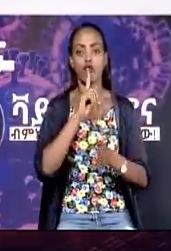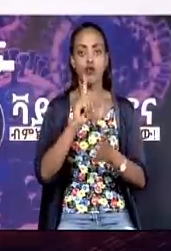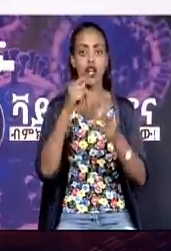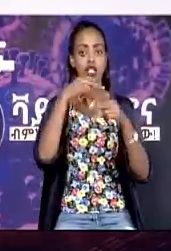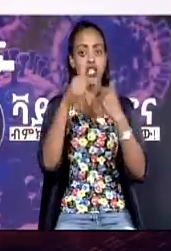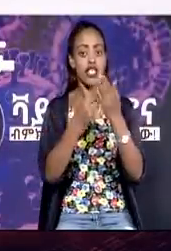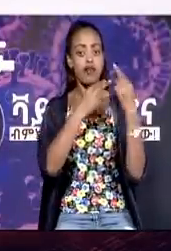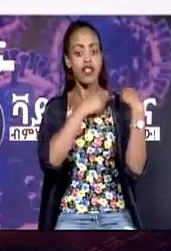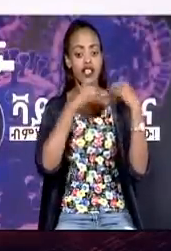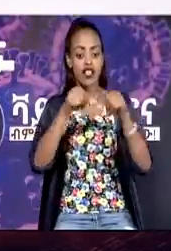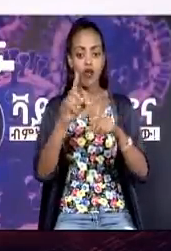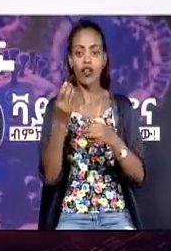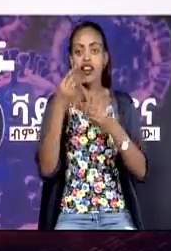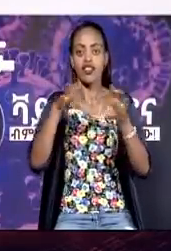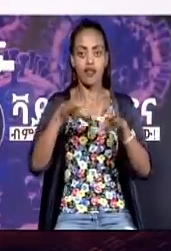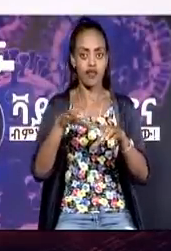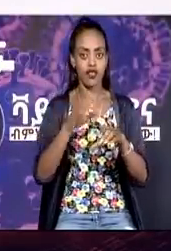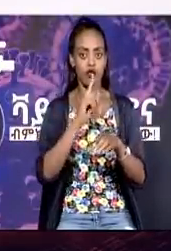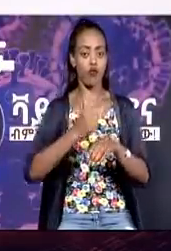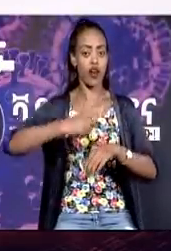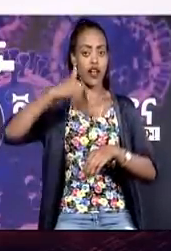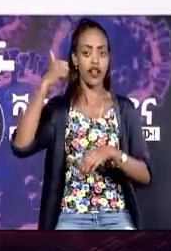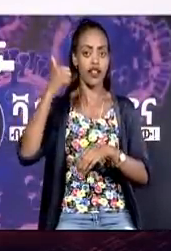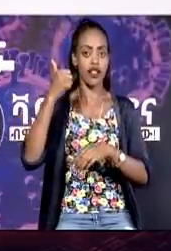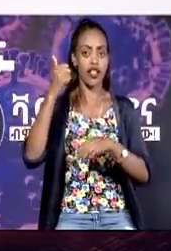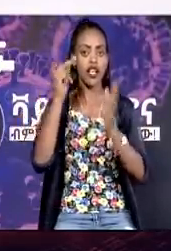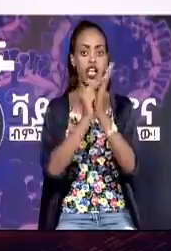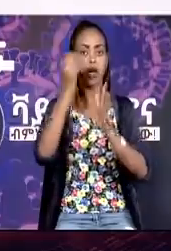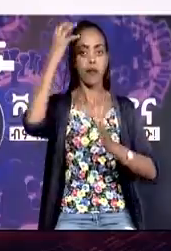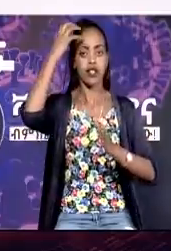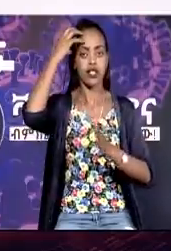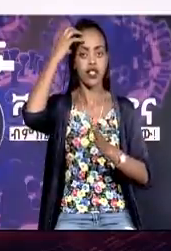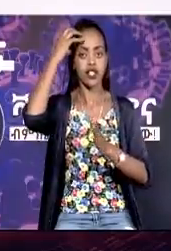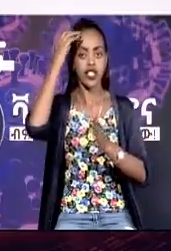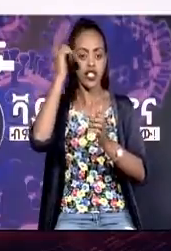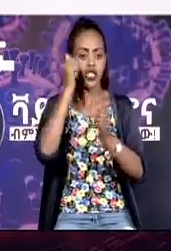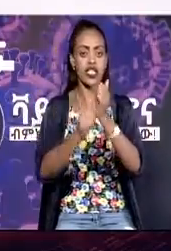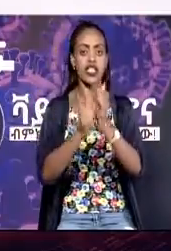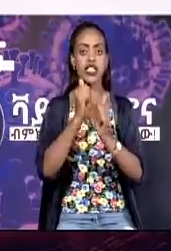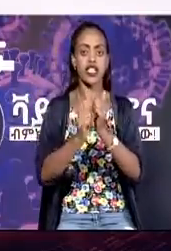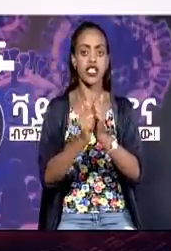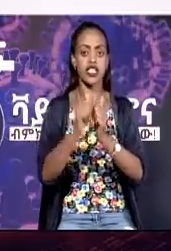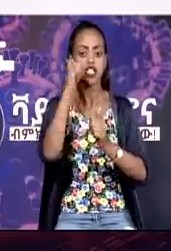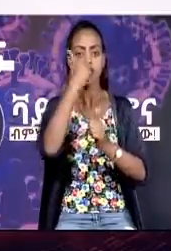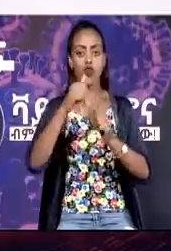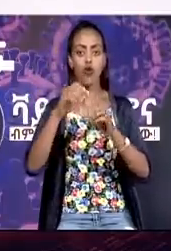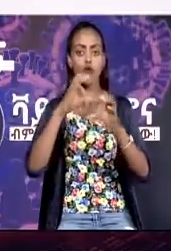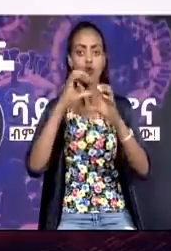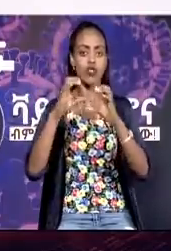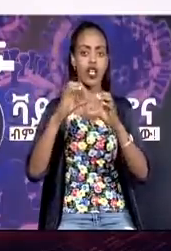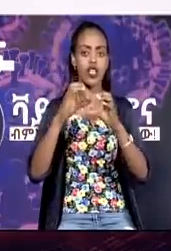ክትፀንሕ ተኾንካ እንታይ ትገብር እዩ ባናነት ሕገ መንግስቲ ትጥሕስ ዘይኮኑ